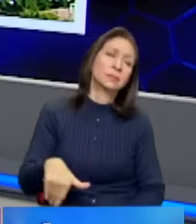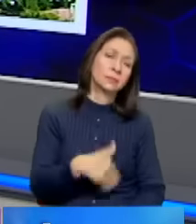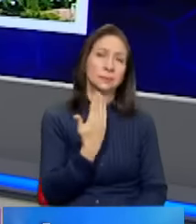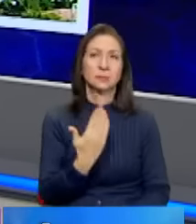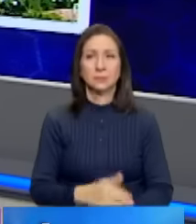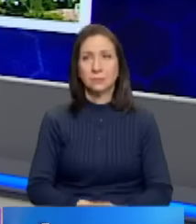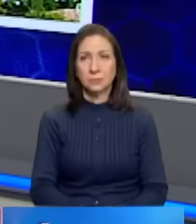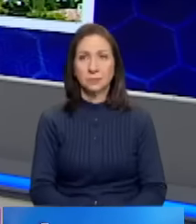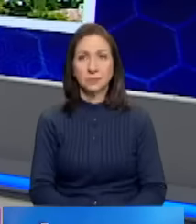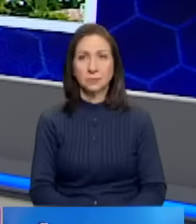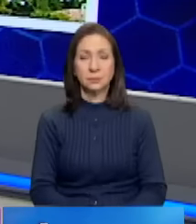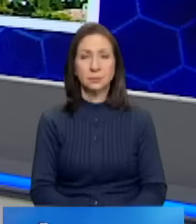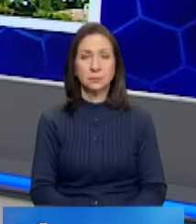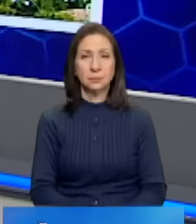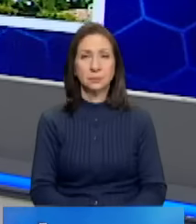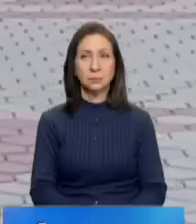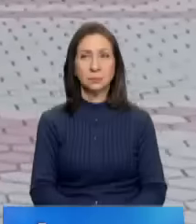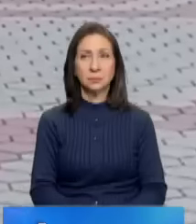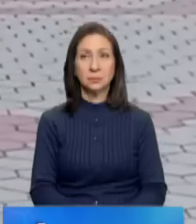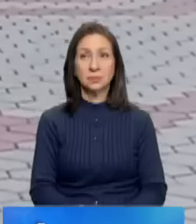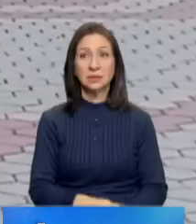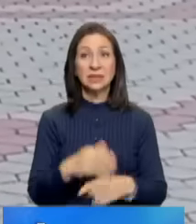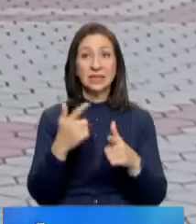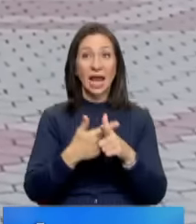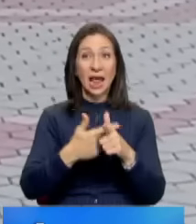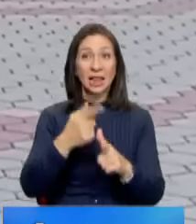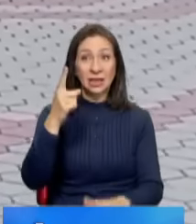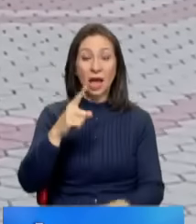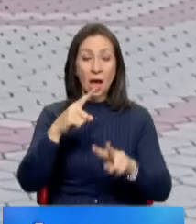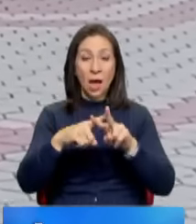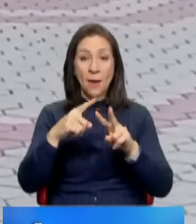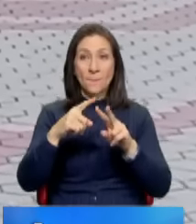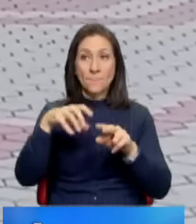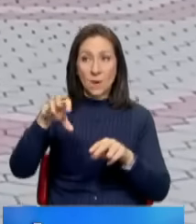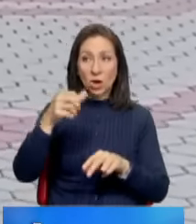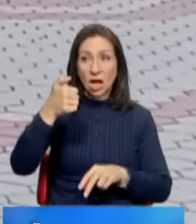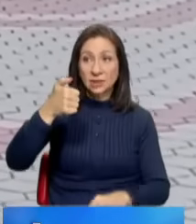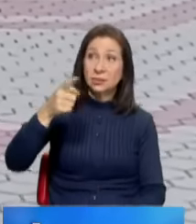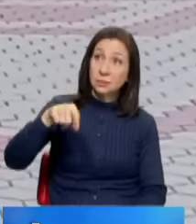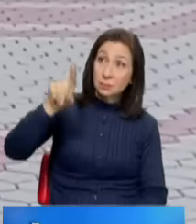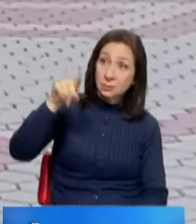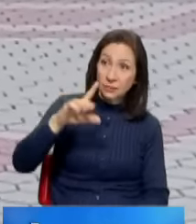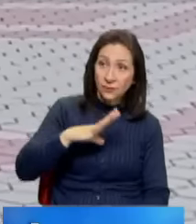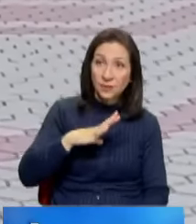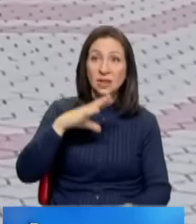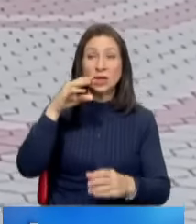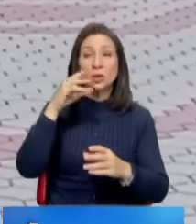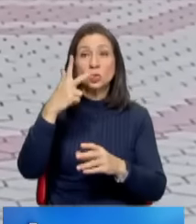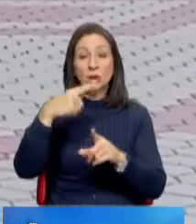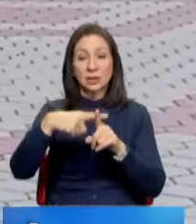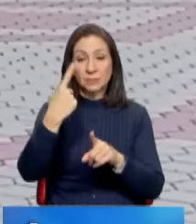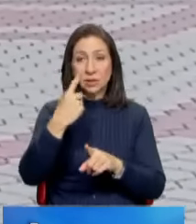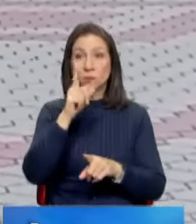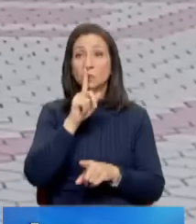vazgeçip gidiyor. Kiralık dairelerimiz A blokta 6. kat var ve 3+1